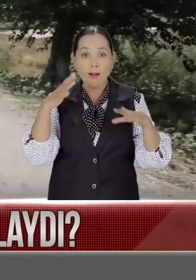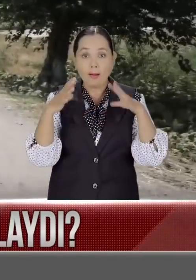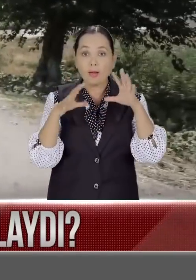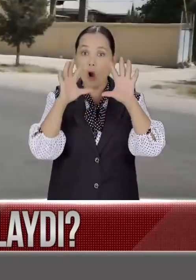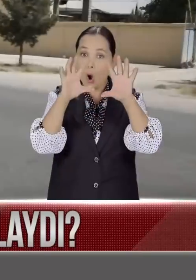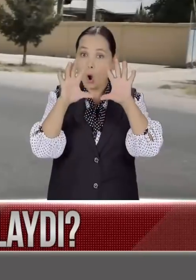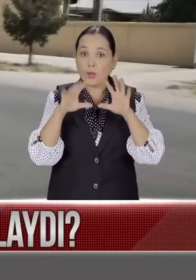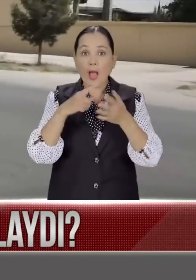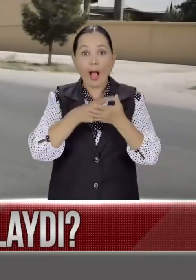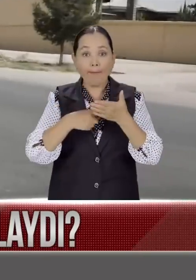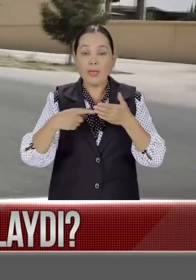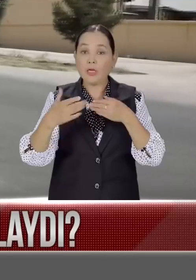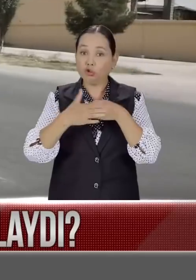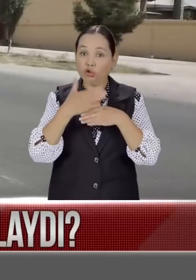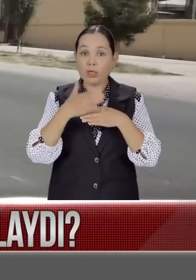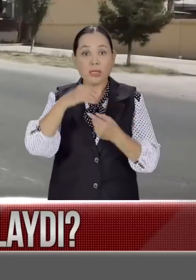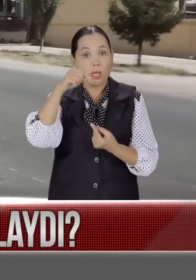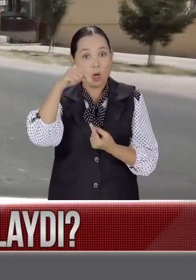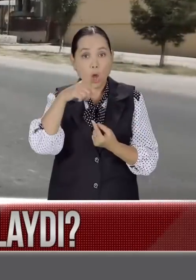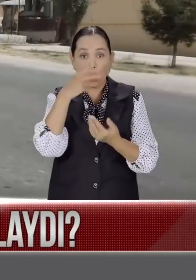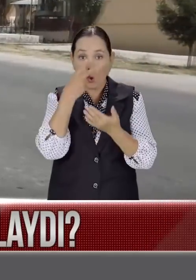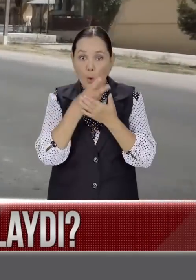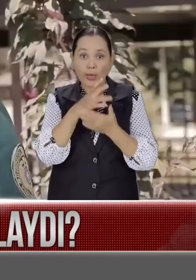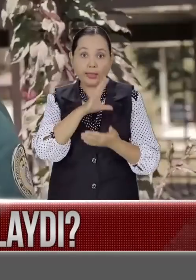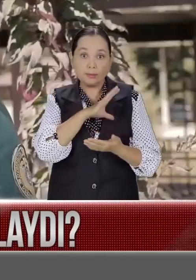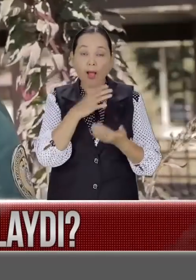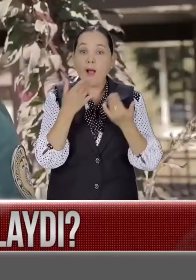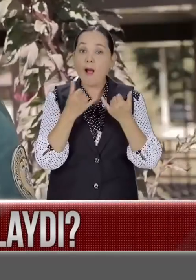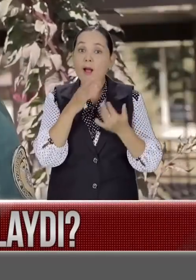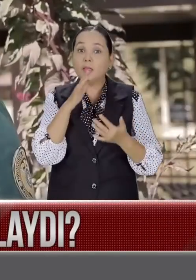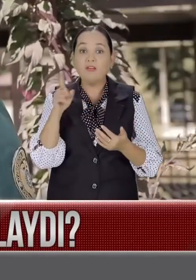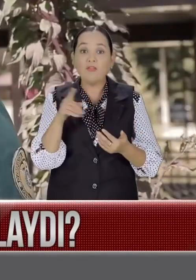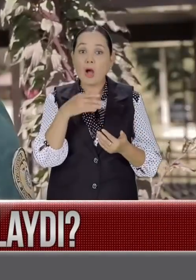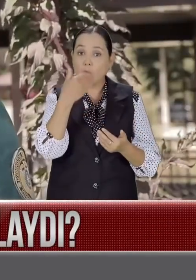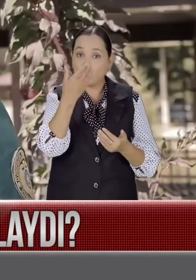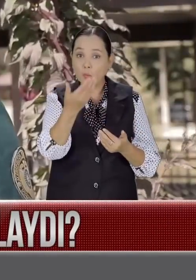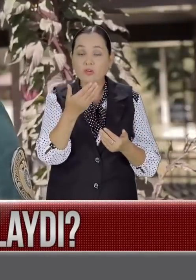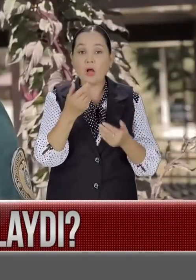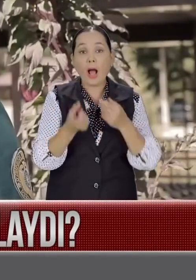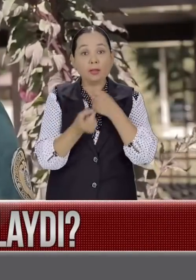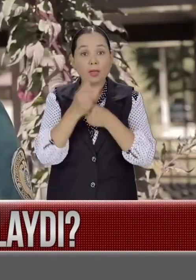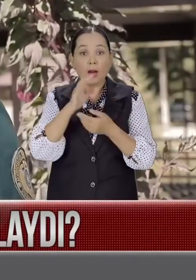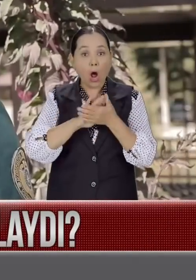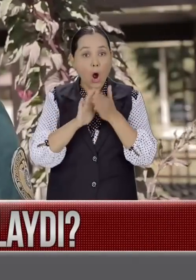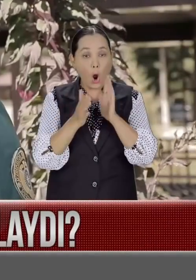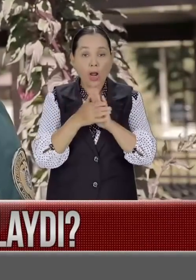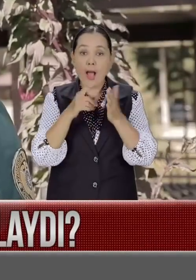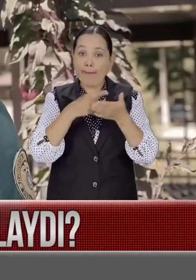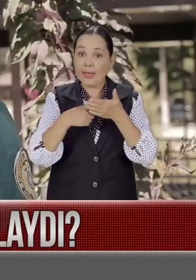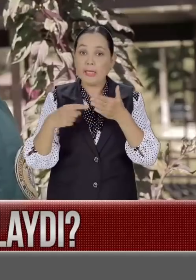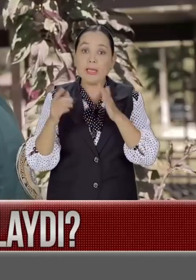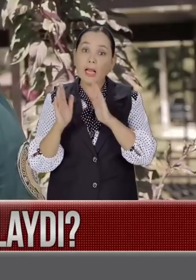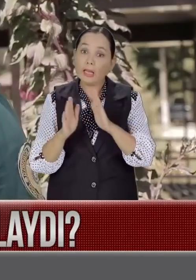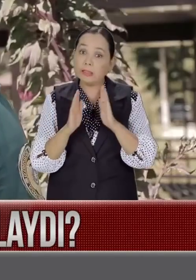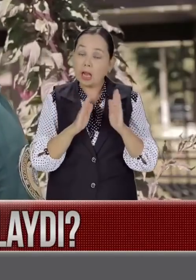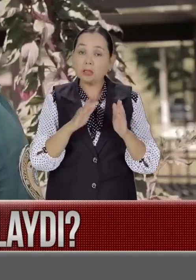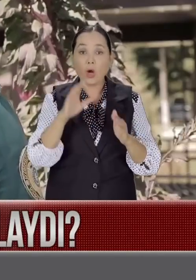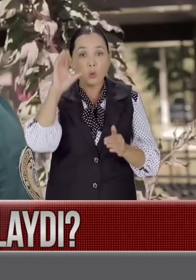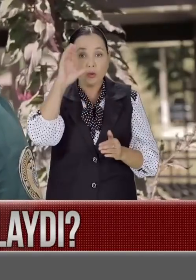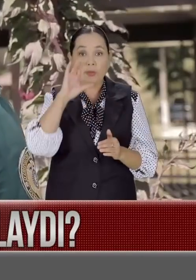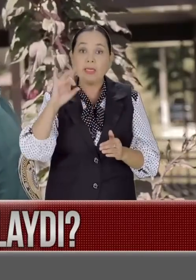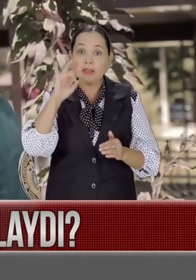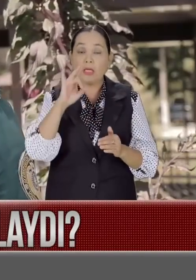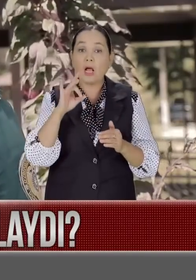esa qonunchilikda belgilangan jazoga loyiq ko'rildi. Ayni vaqtda unga nisbatan aniqlangan holat bo'yicha belgilangan tartibda